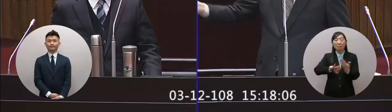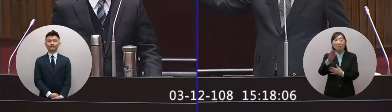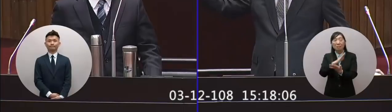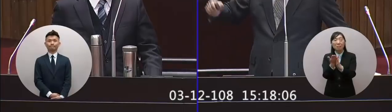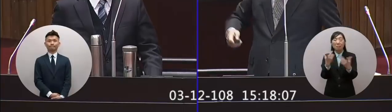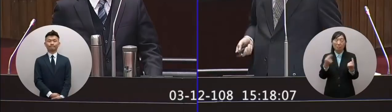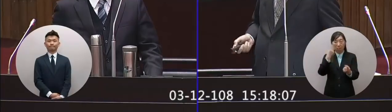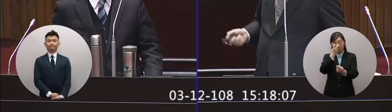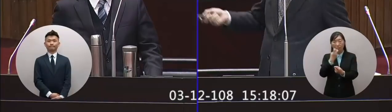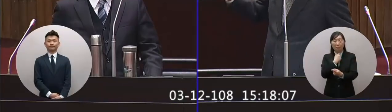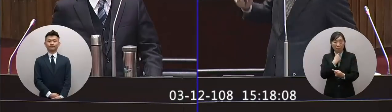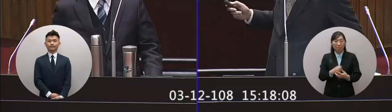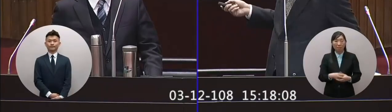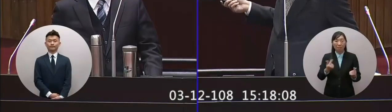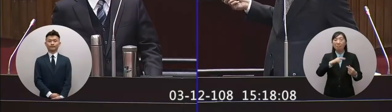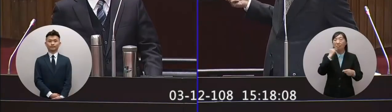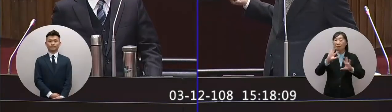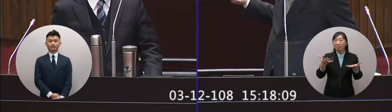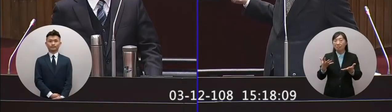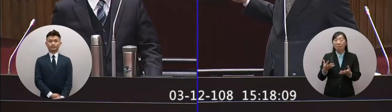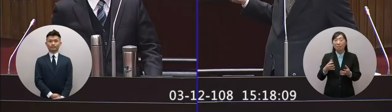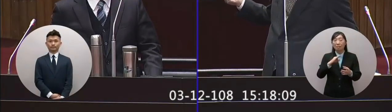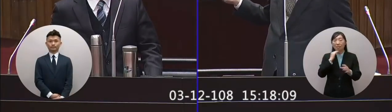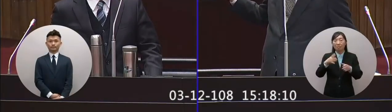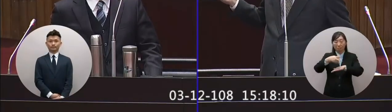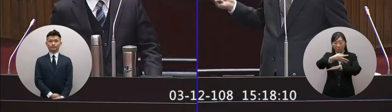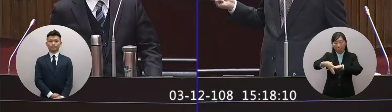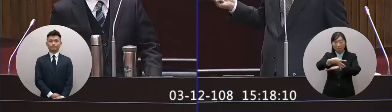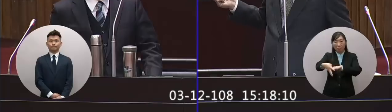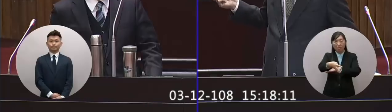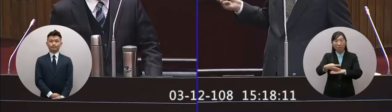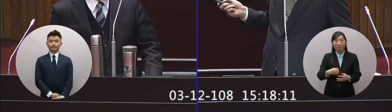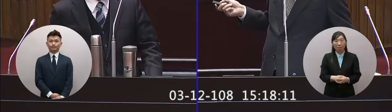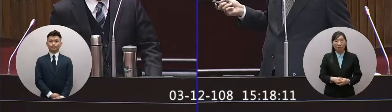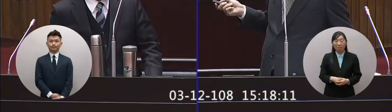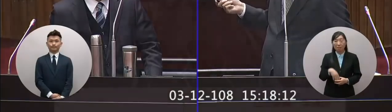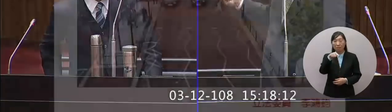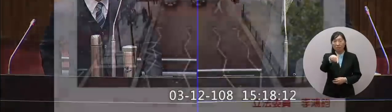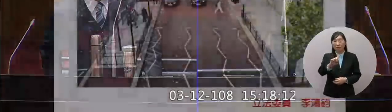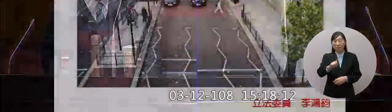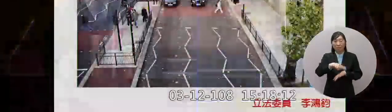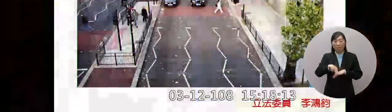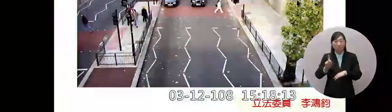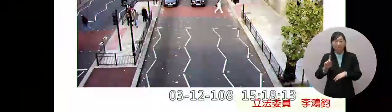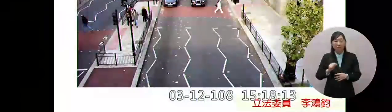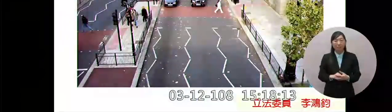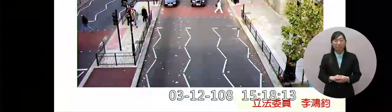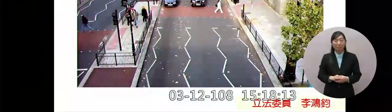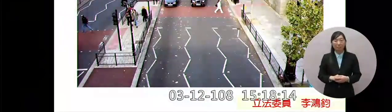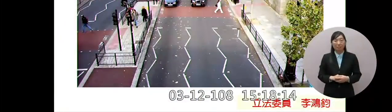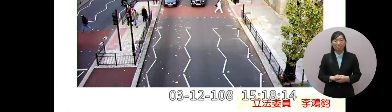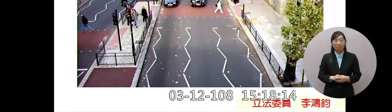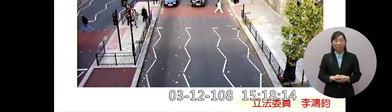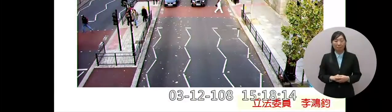看。那来看英国的斑马线，这英国的哈，他们斑马线怎么设计？它